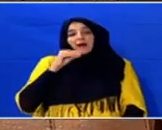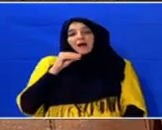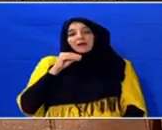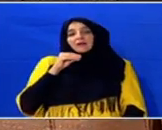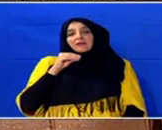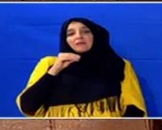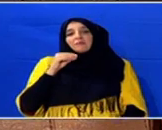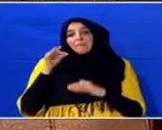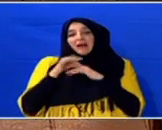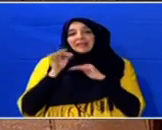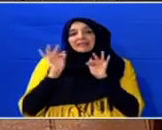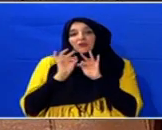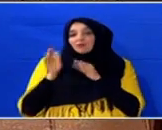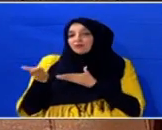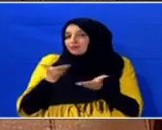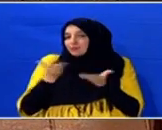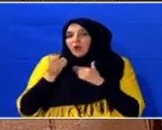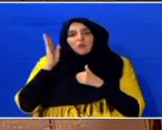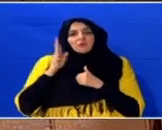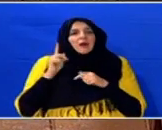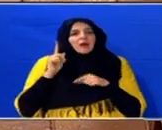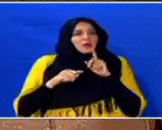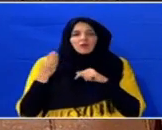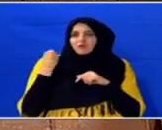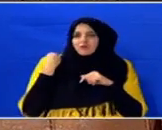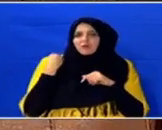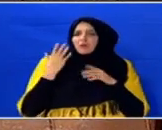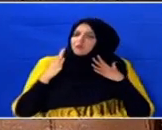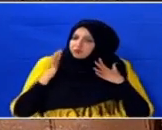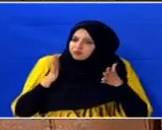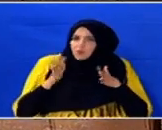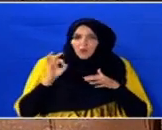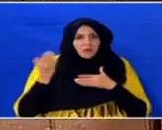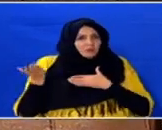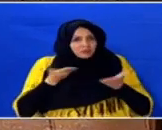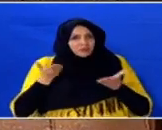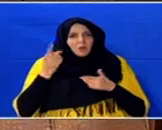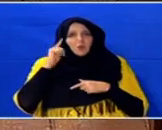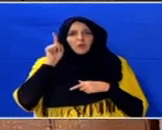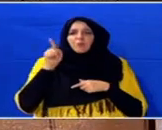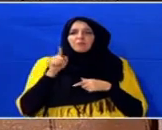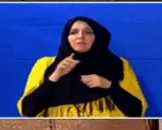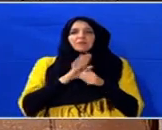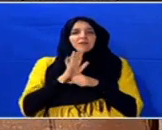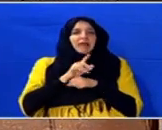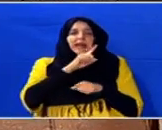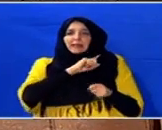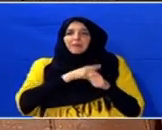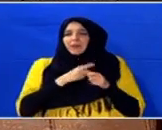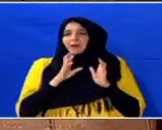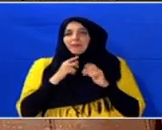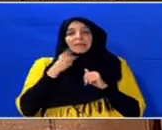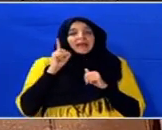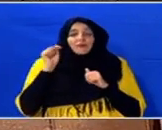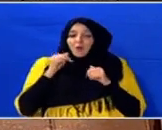نعم، يحتاج خدمة، يحتاج مساعدة، يحتاج أي شيء فيما تقدر عليه، نعم،